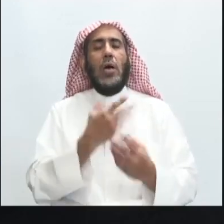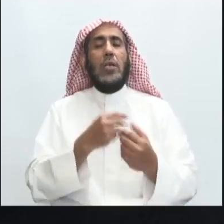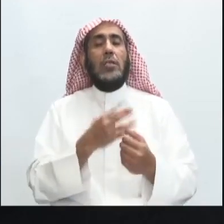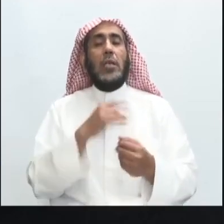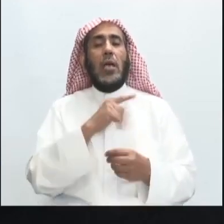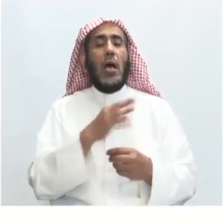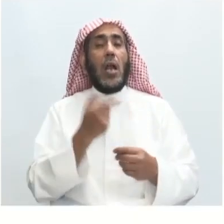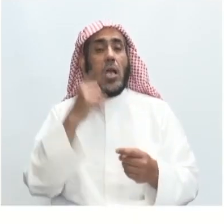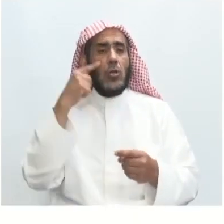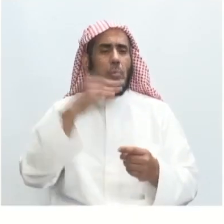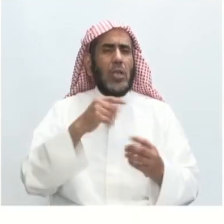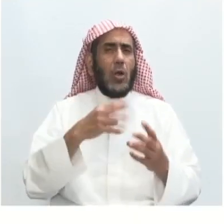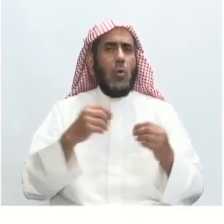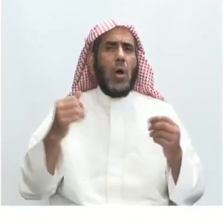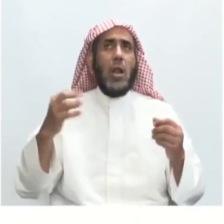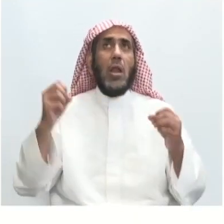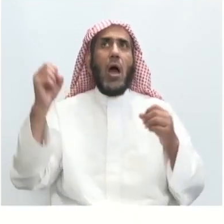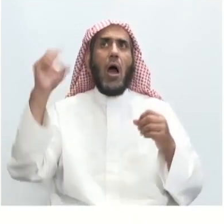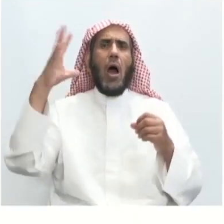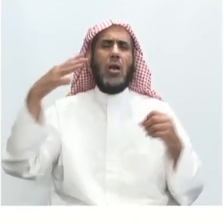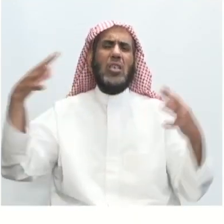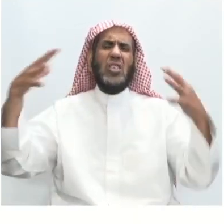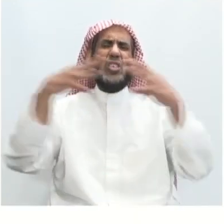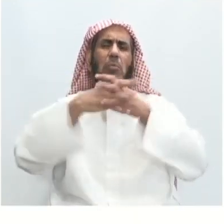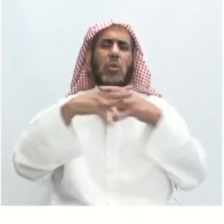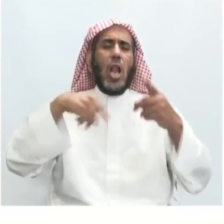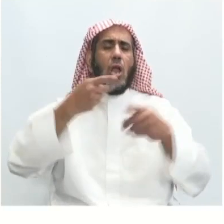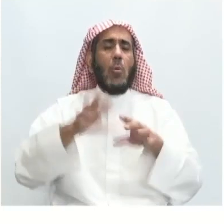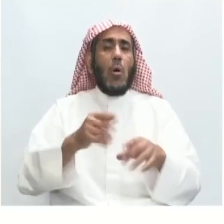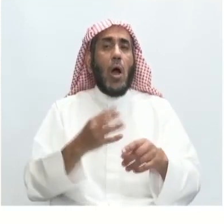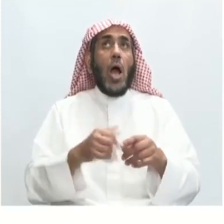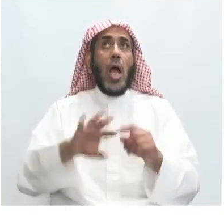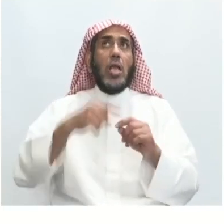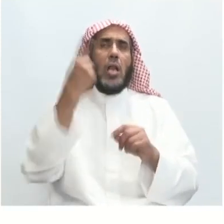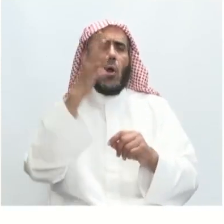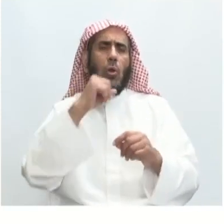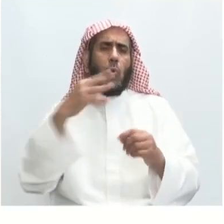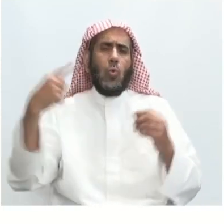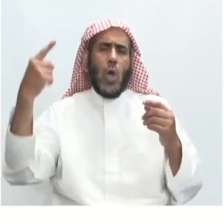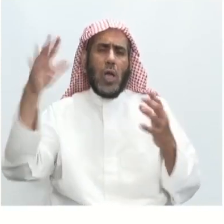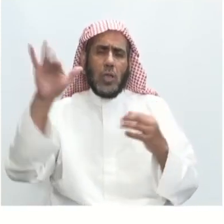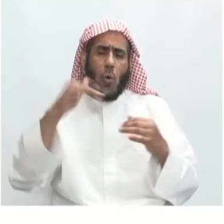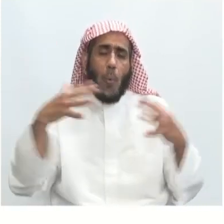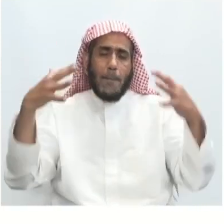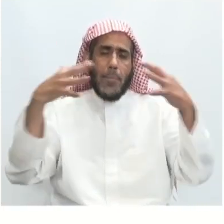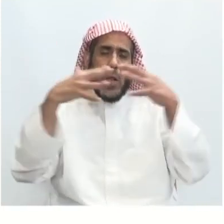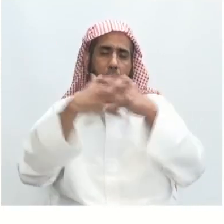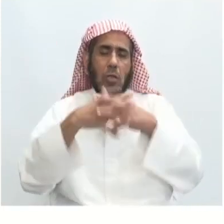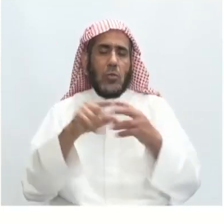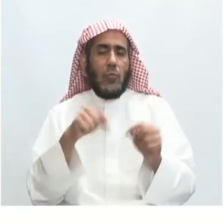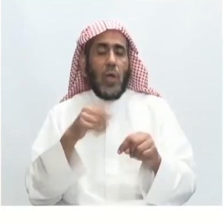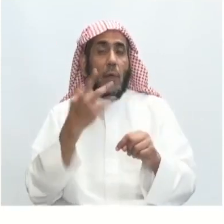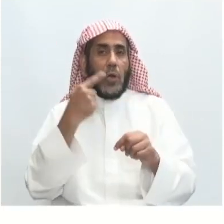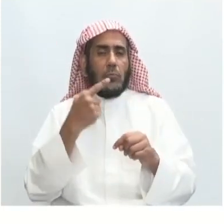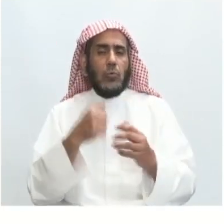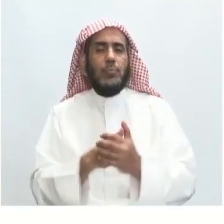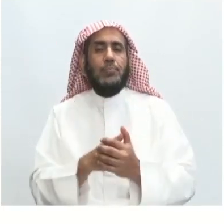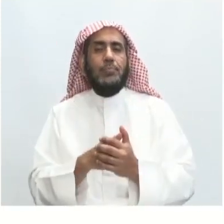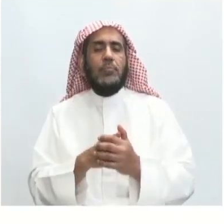ارايتم من جعل الله عليكم نهار سرمدا الى يوم القيامه الى هنا غير الله ياتيكم بليله تسكنون فيها فلا تبصرون